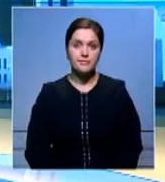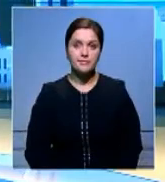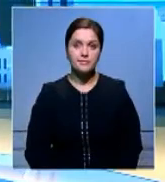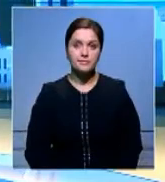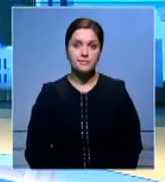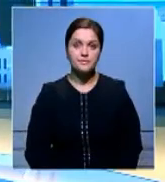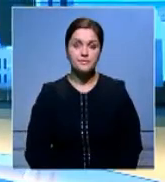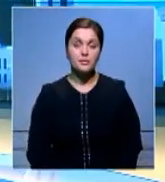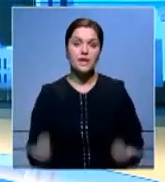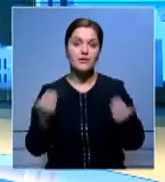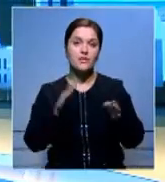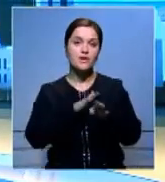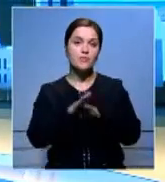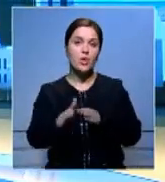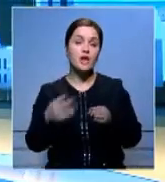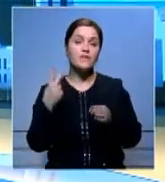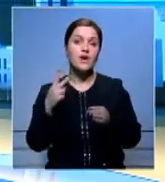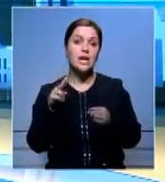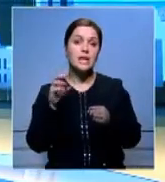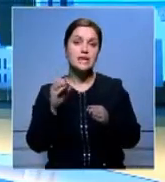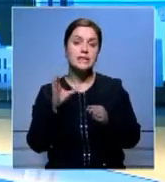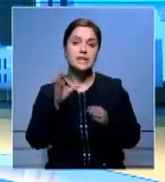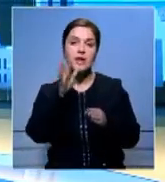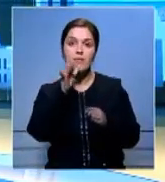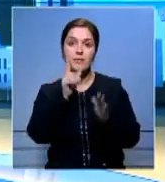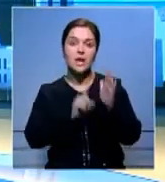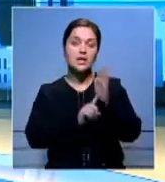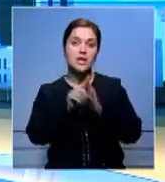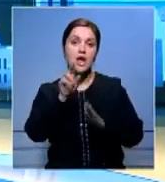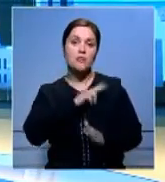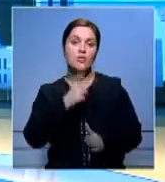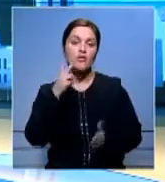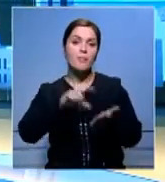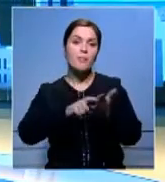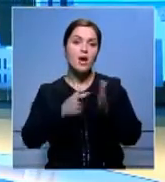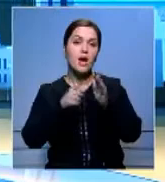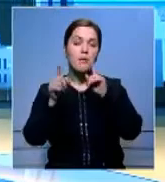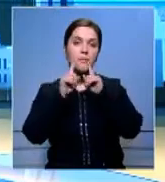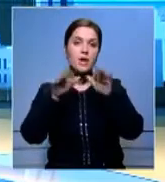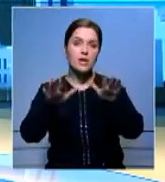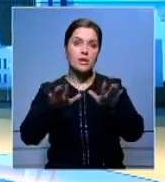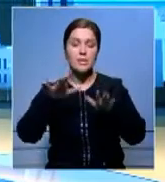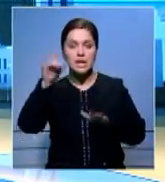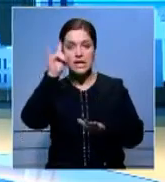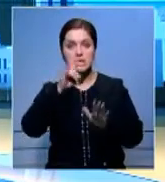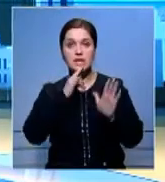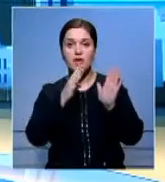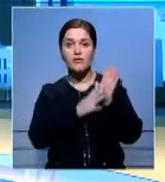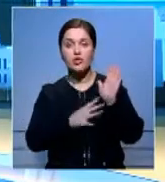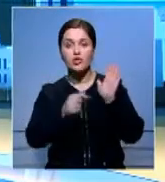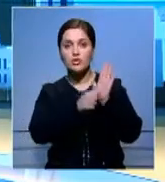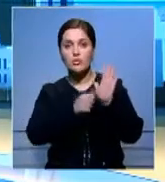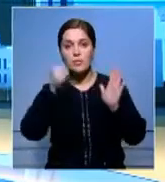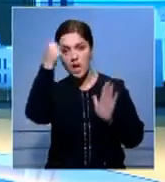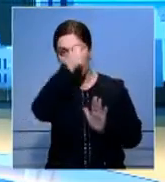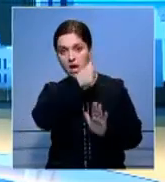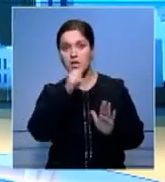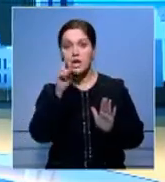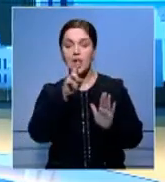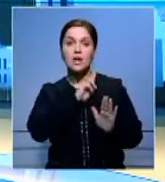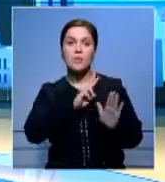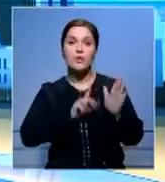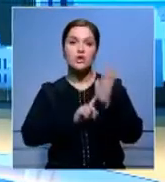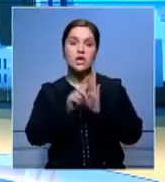Между тем, сегодня исполняется ровно 20 лет с момента начала работы двухпалатного парламента Казахстана. В 1996 году к работе